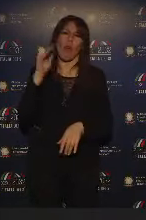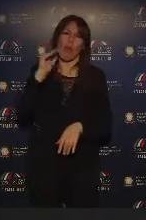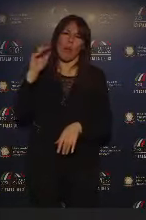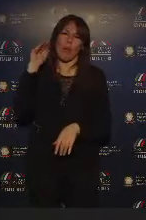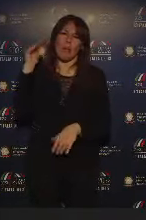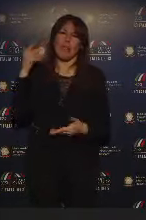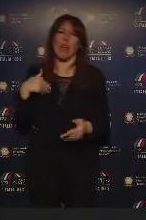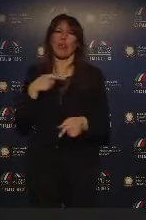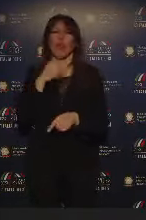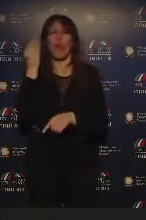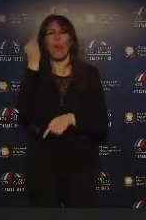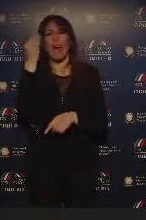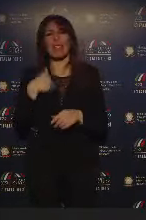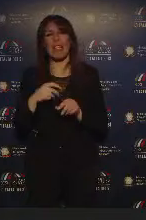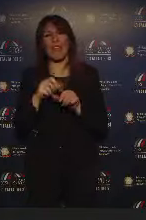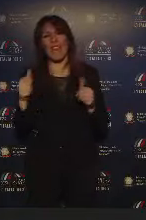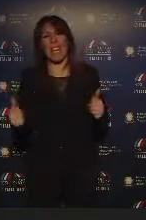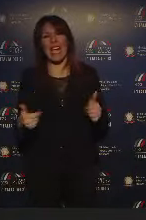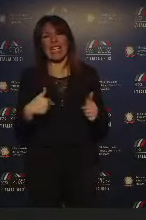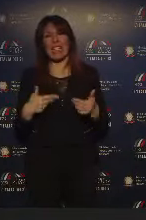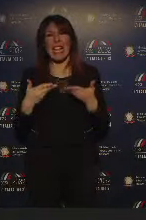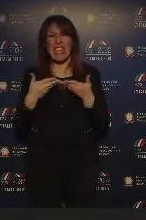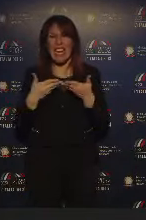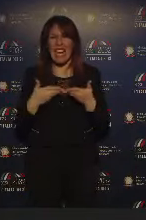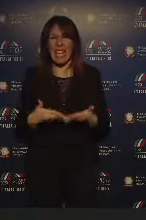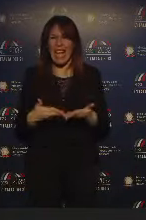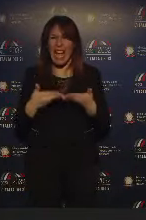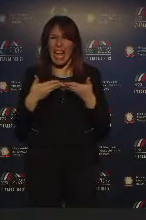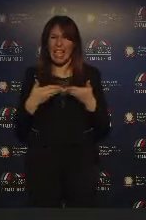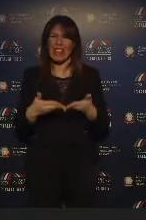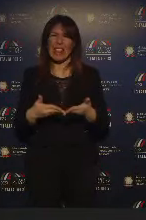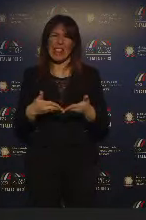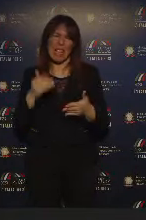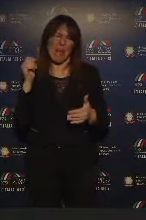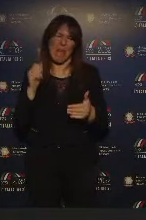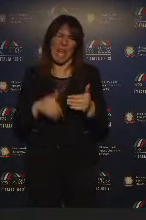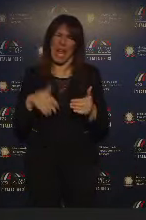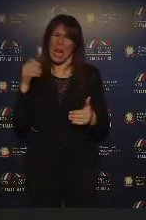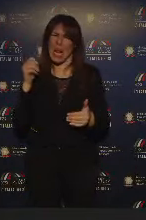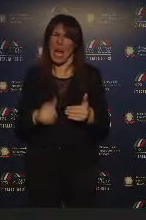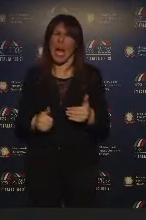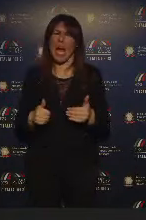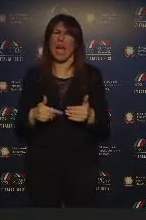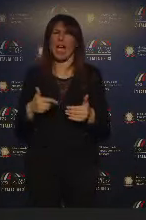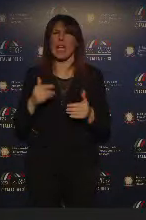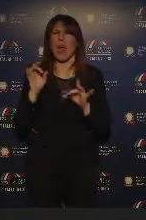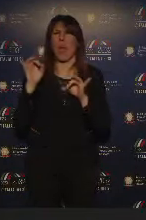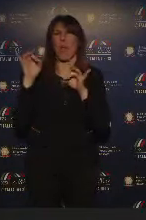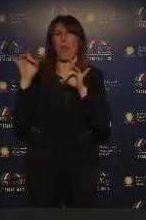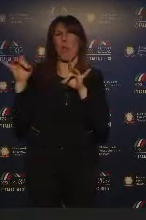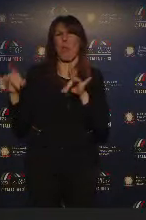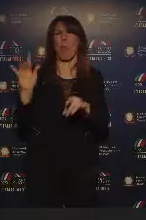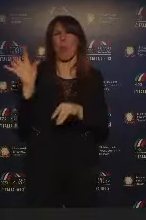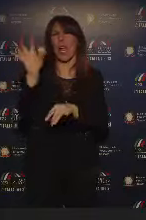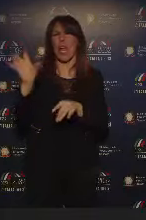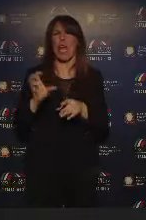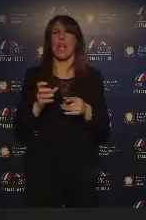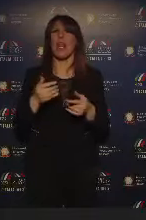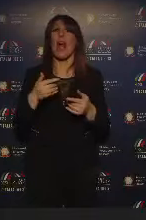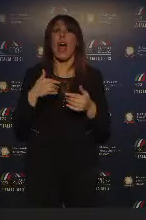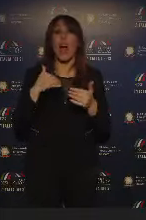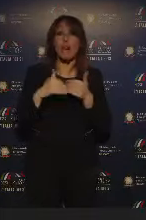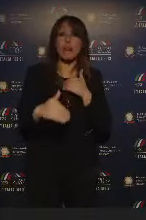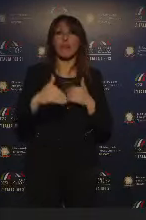pensate la differenza fra migliaia di traghetti che emettono inquinano e fanno avanti indietro e di avere 6.000 veicoli ora e